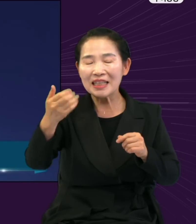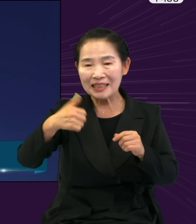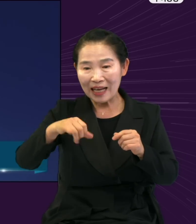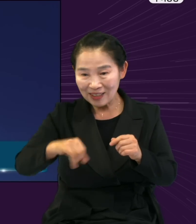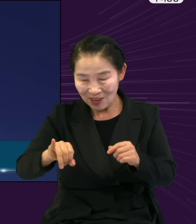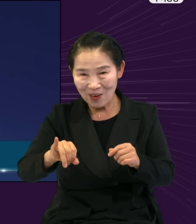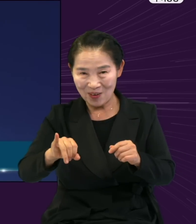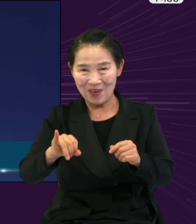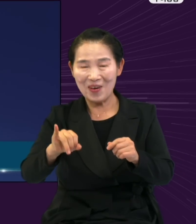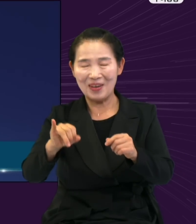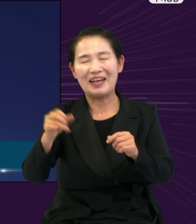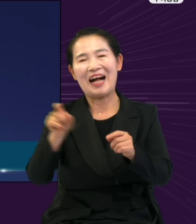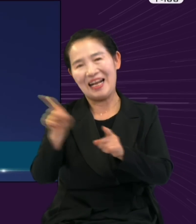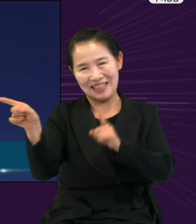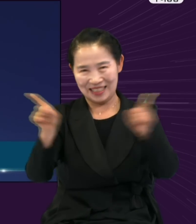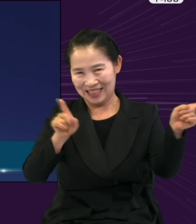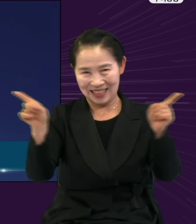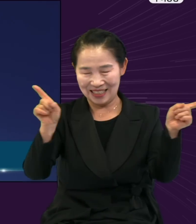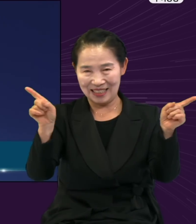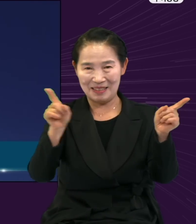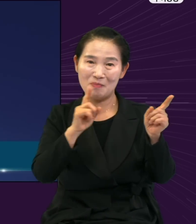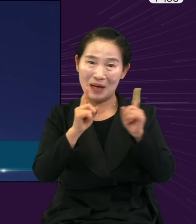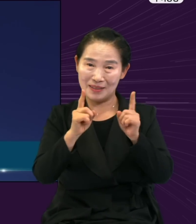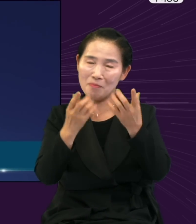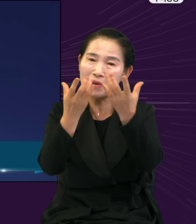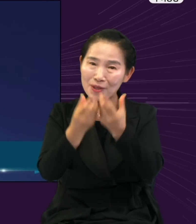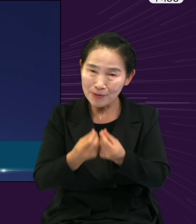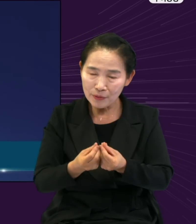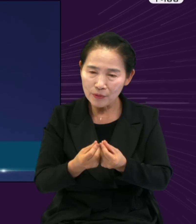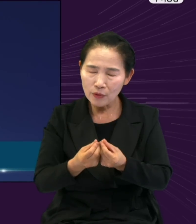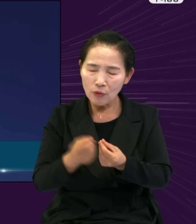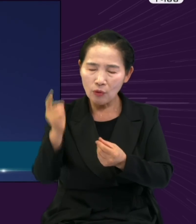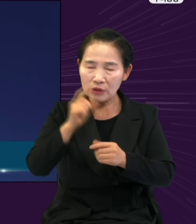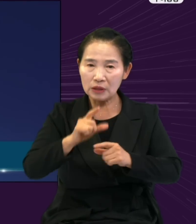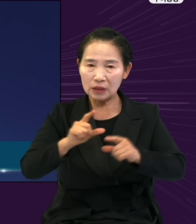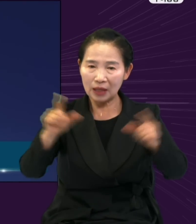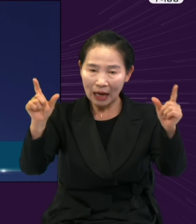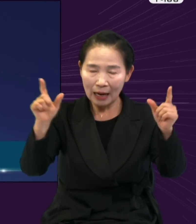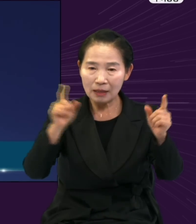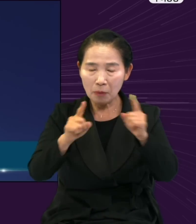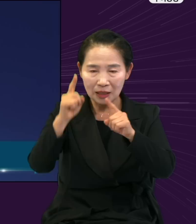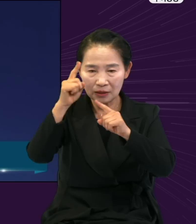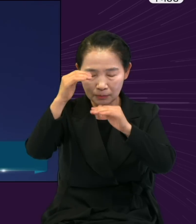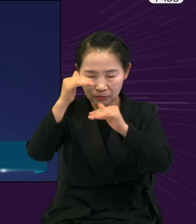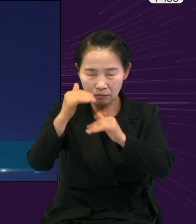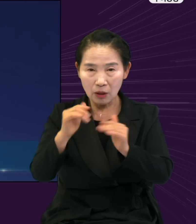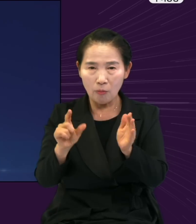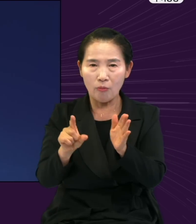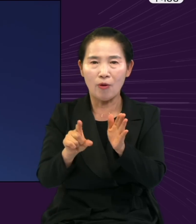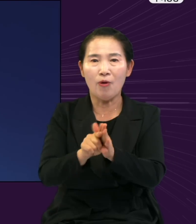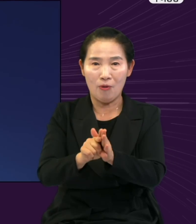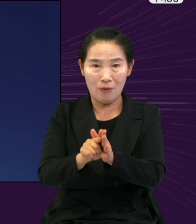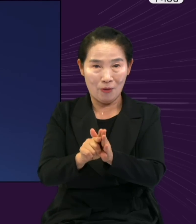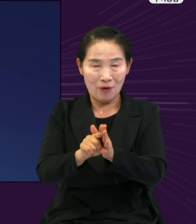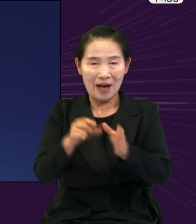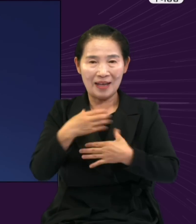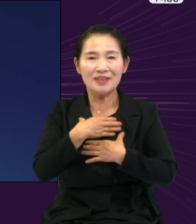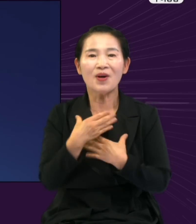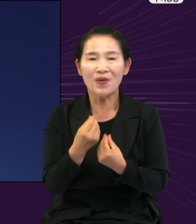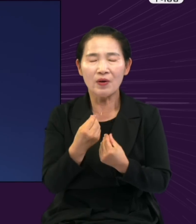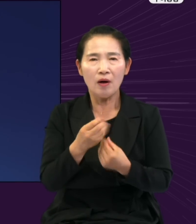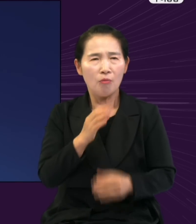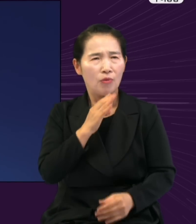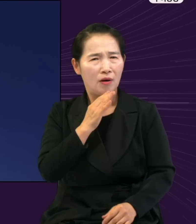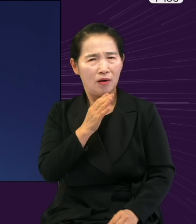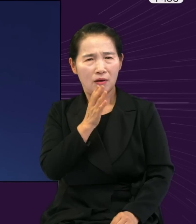말씀인데 어느 날 갑자기 이 말씀이 저에게 엄청난 안정감을 주었습니다. 그렇지, 주님은 포도나무시고